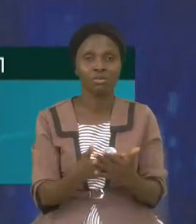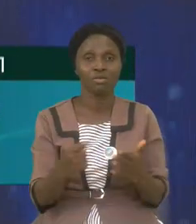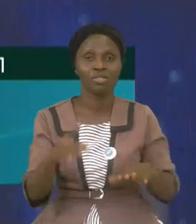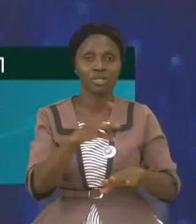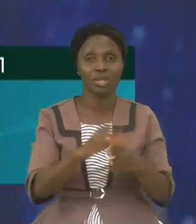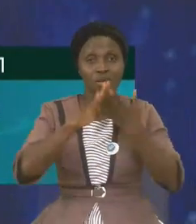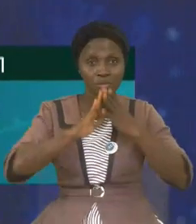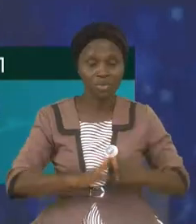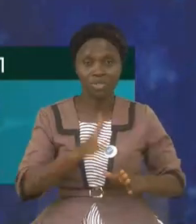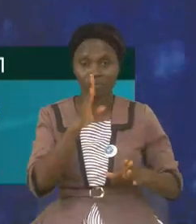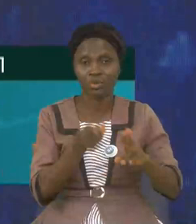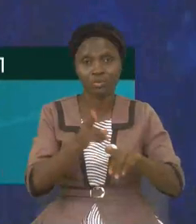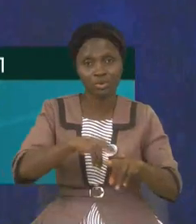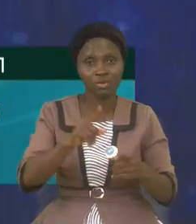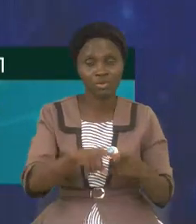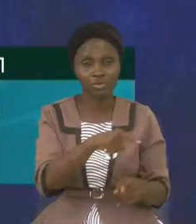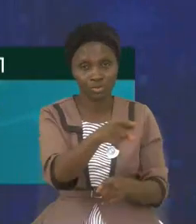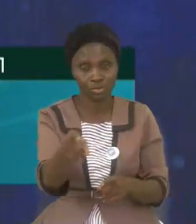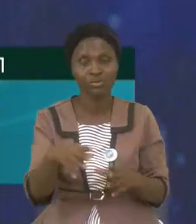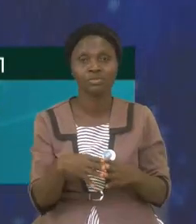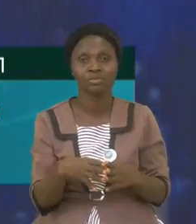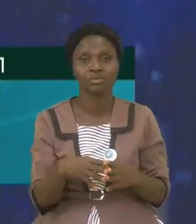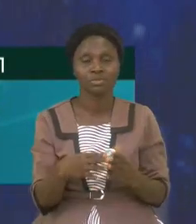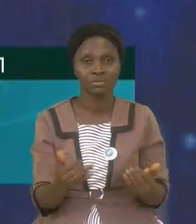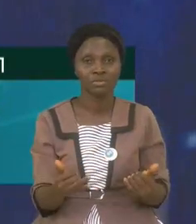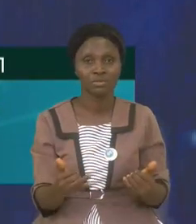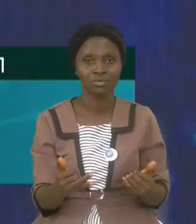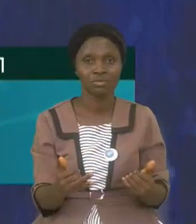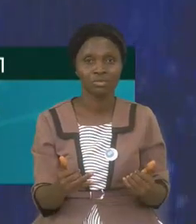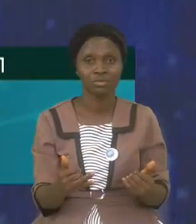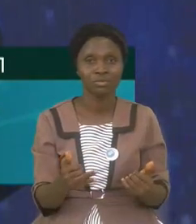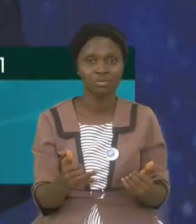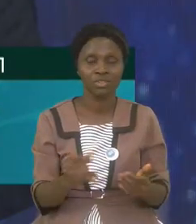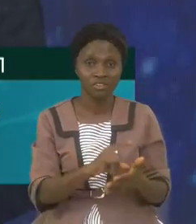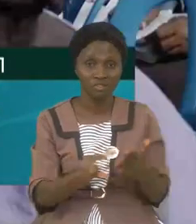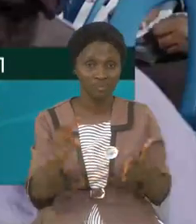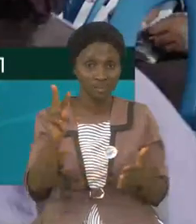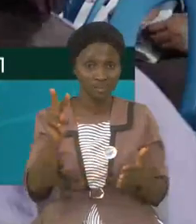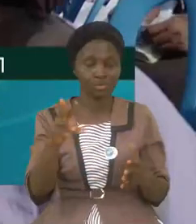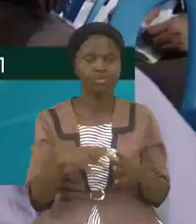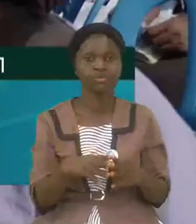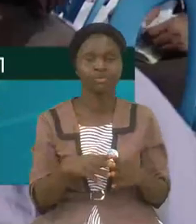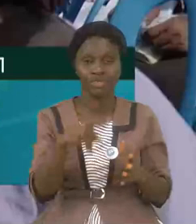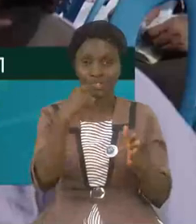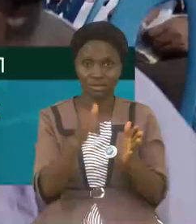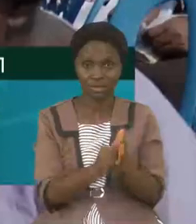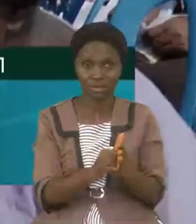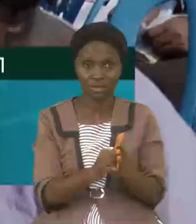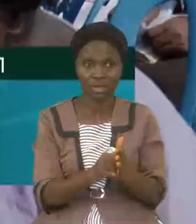aux hommes de toute langue qui habitent sur toute la terre, que la paix vous soit donnée avec